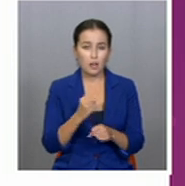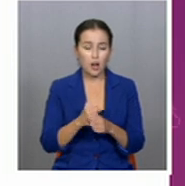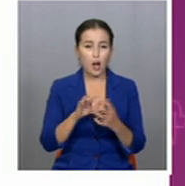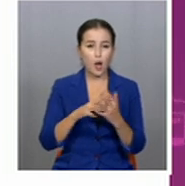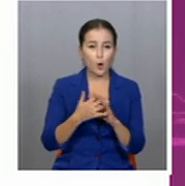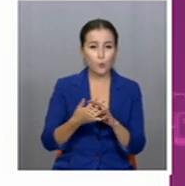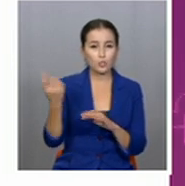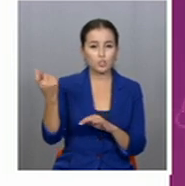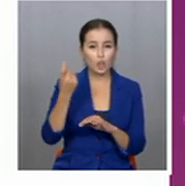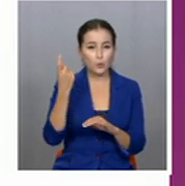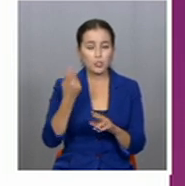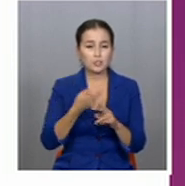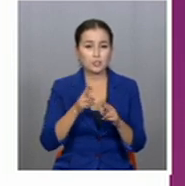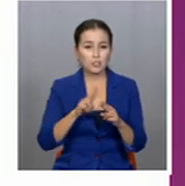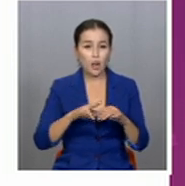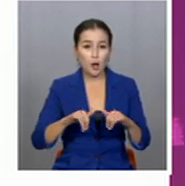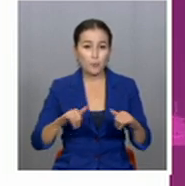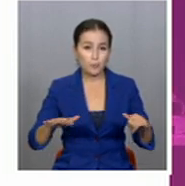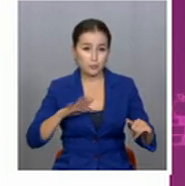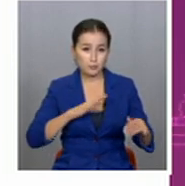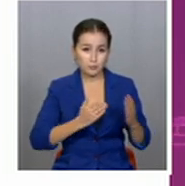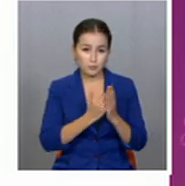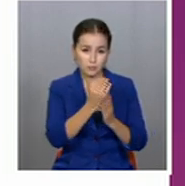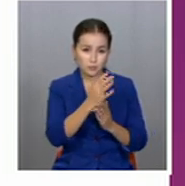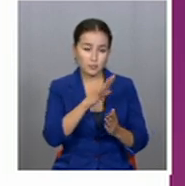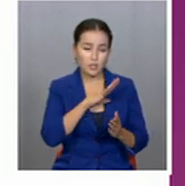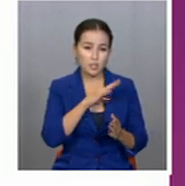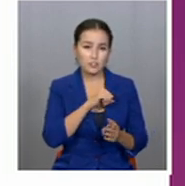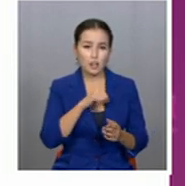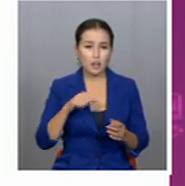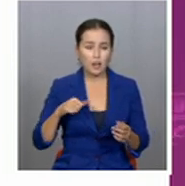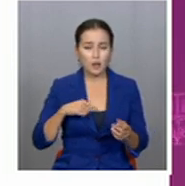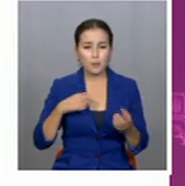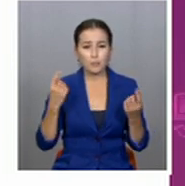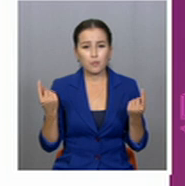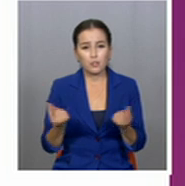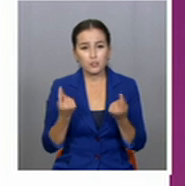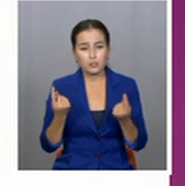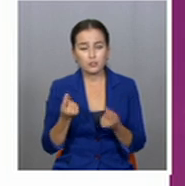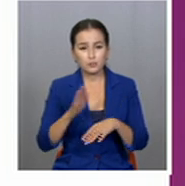сатысында болды. Ең қарапайым еңбек құралдары қолданылды.